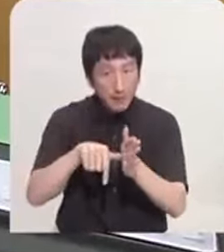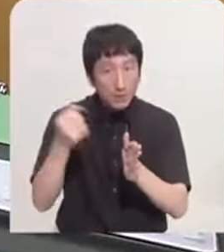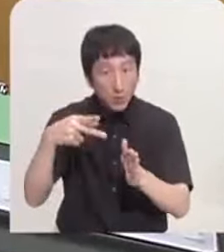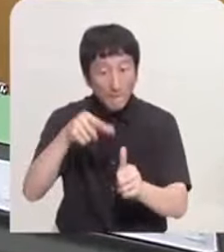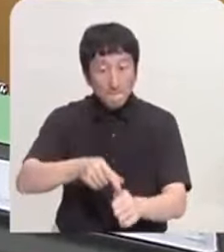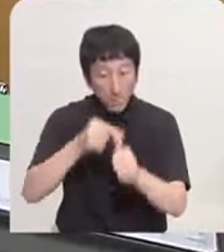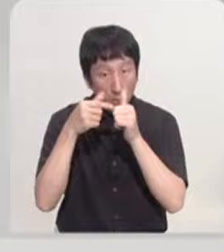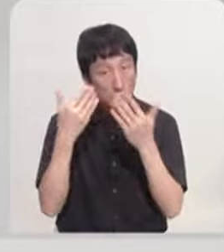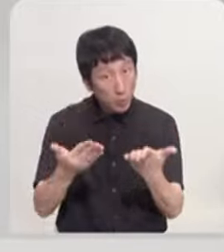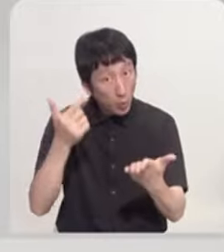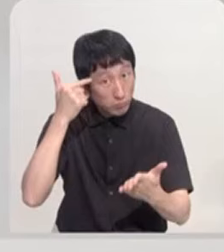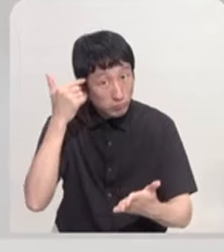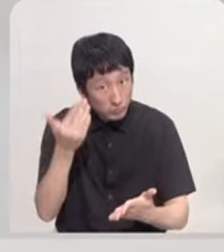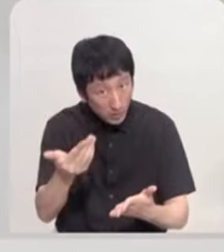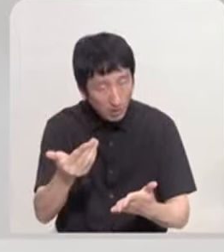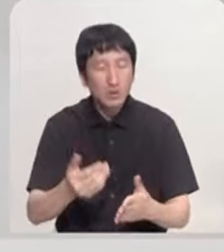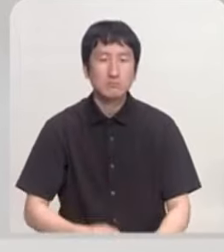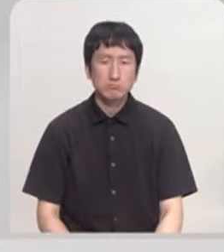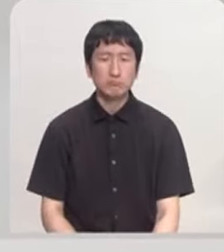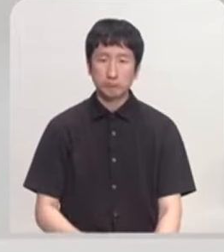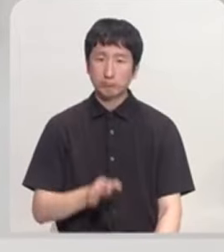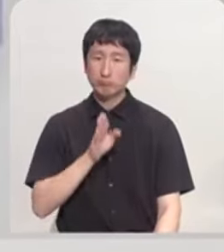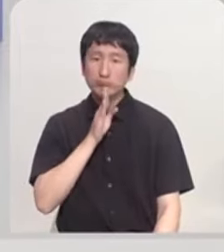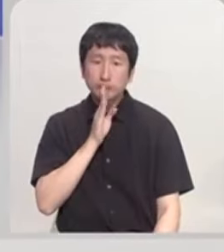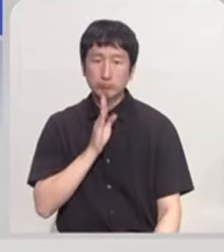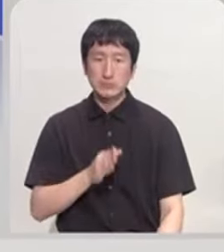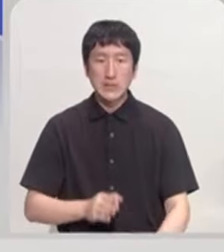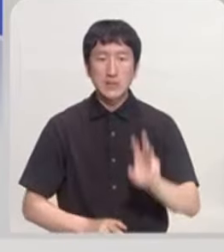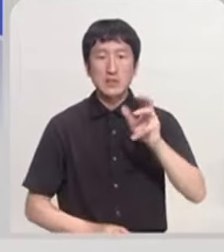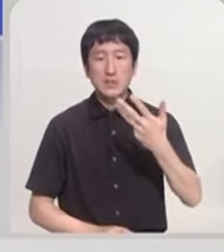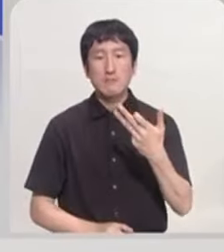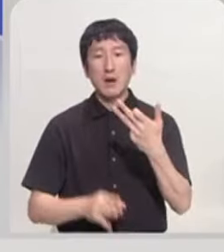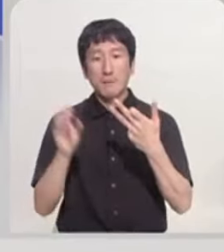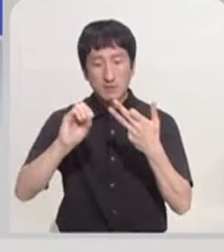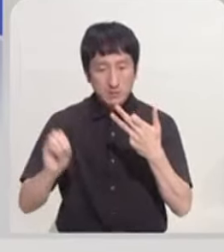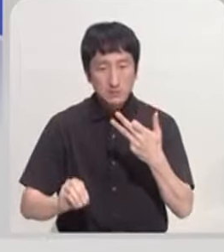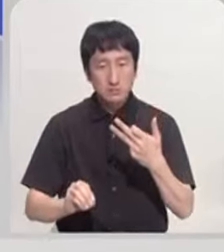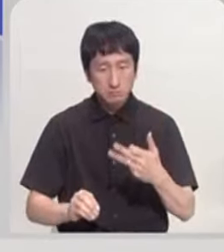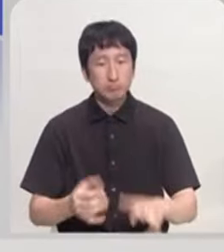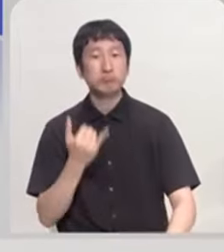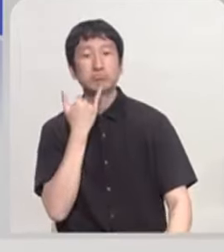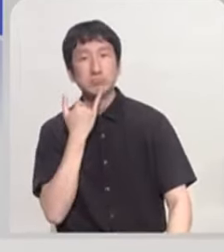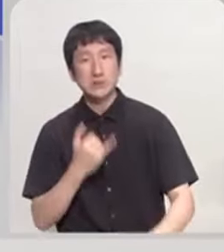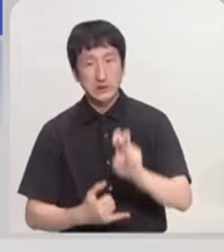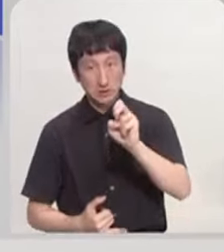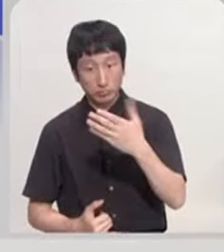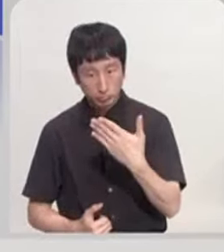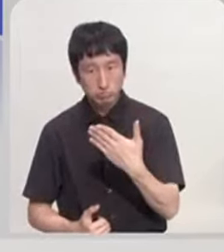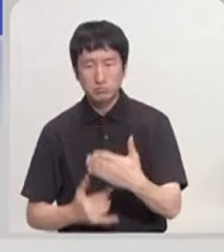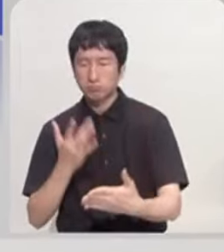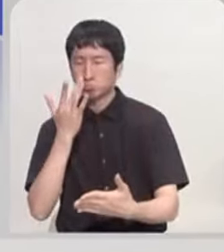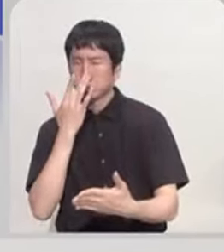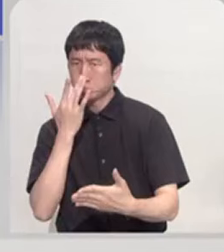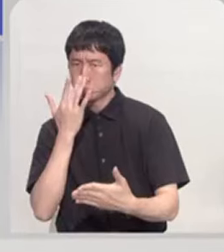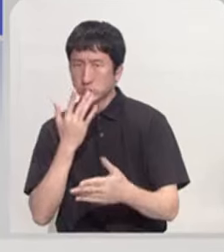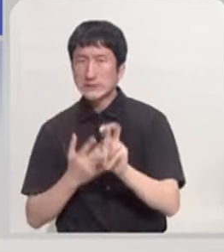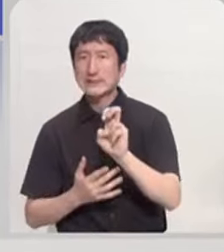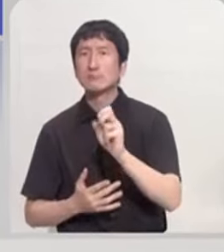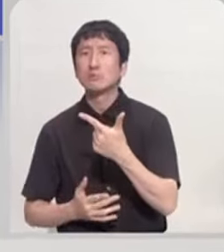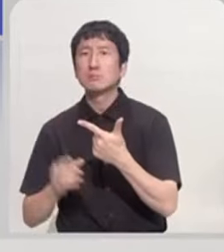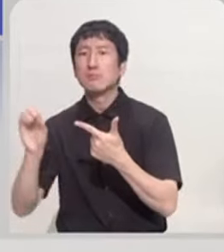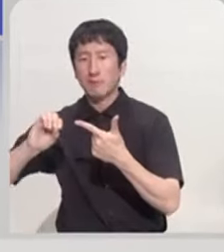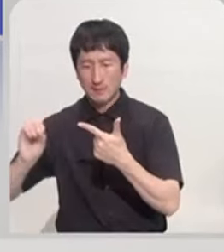있는지에 대한 질문엔 매우 그렇다 18% 대체로 그렇다 29% 별로 그렇지 않다